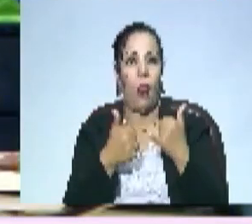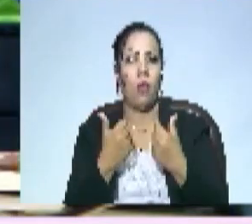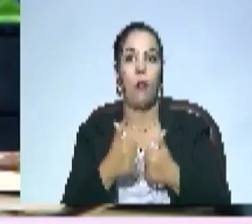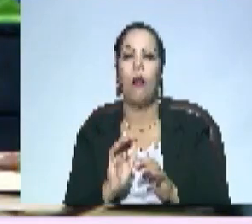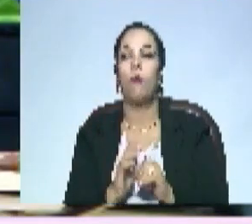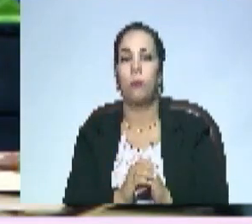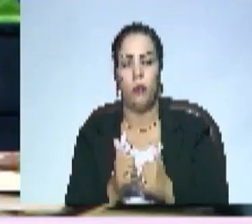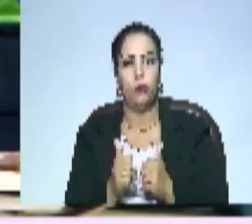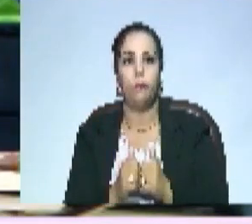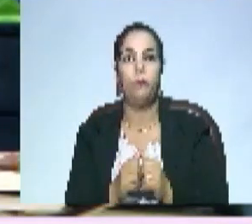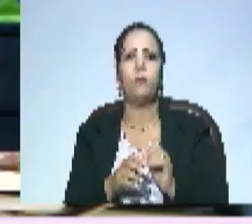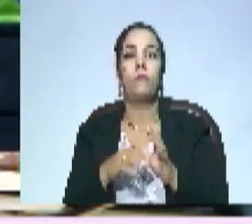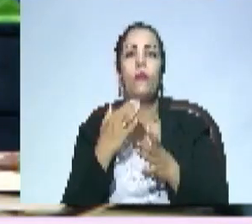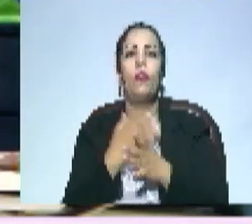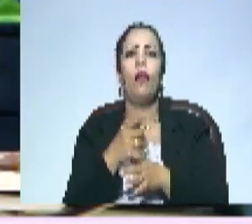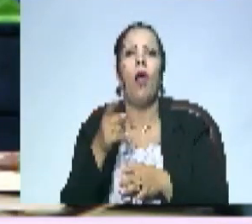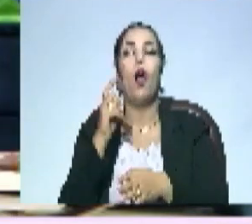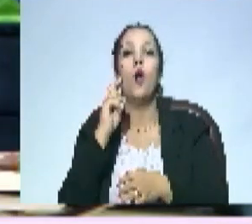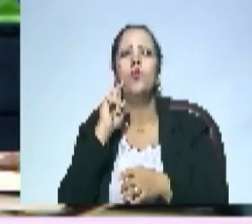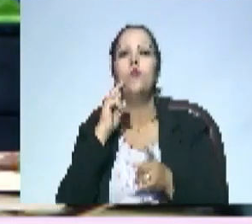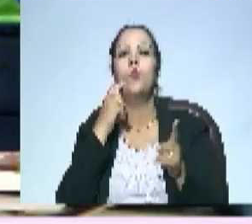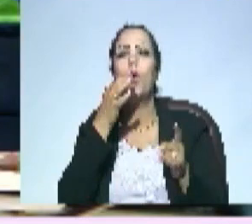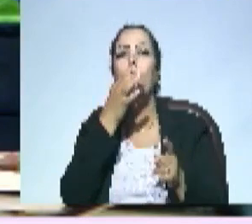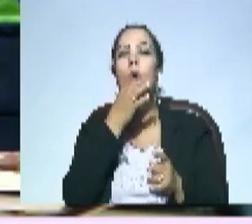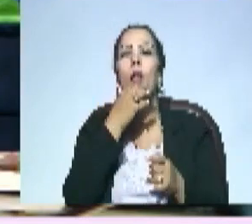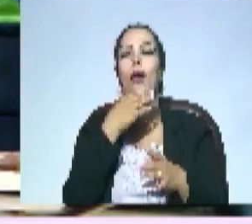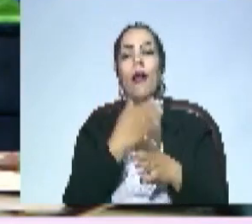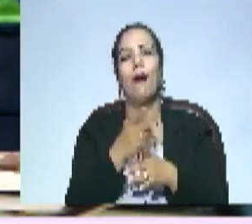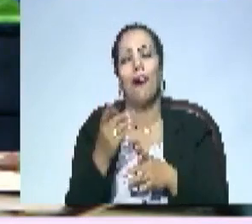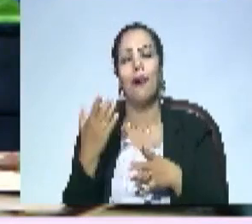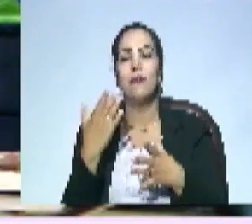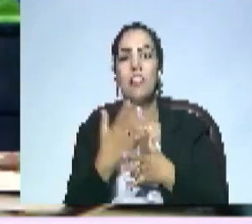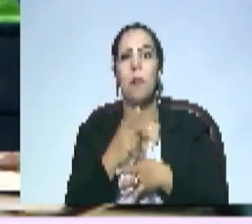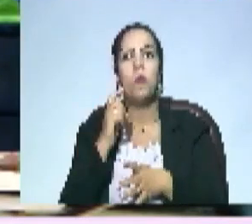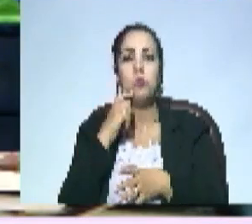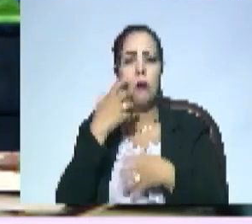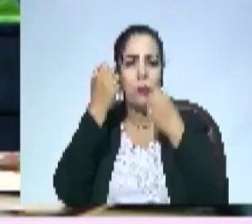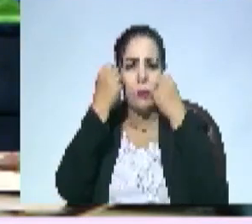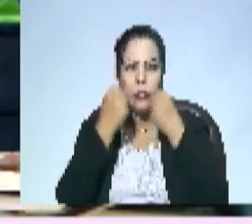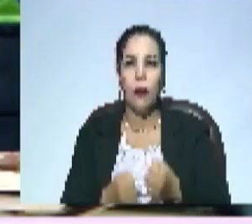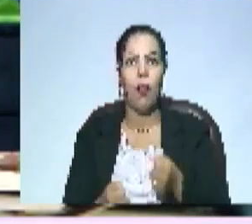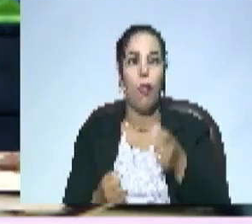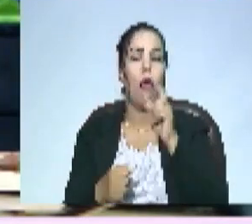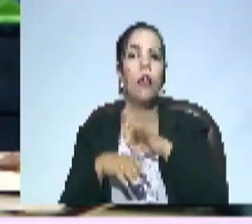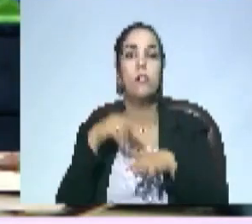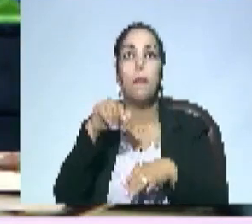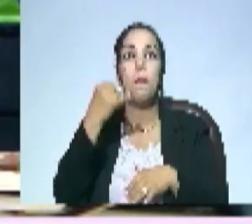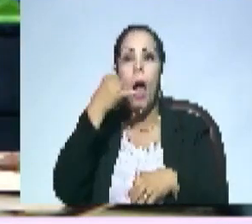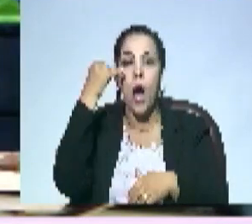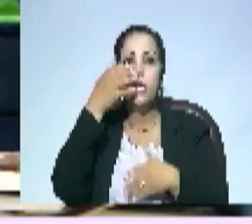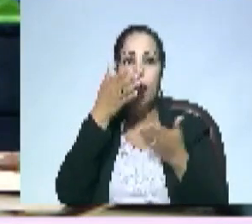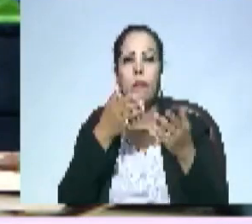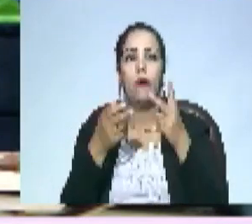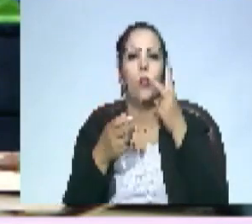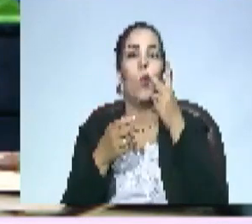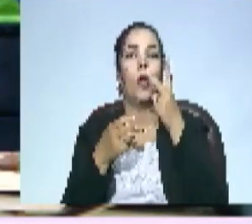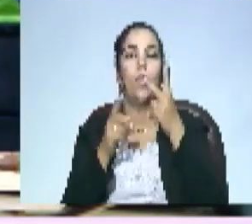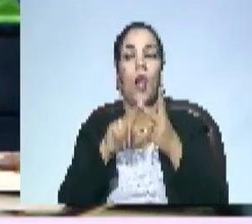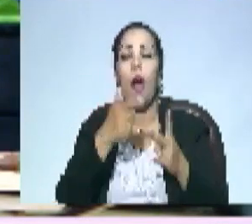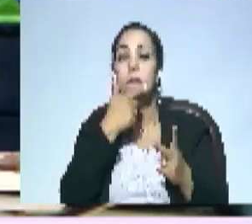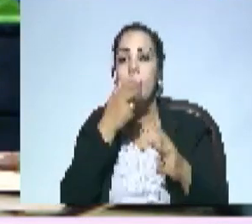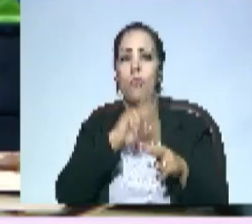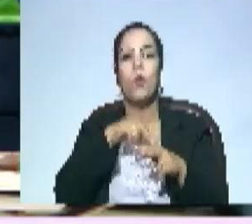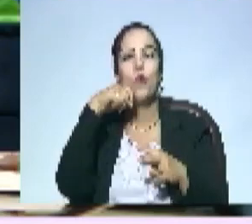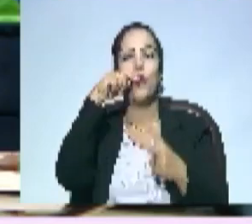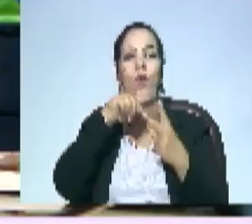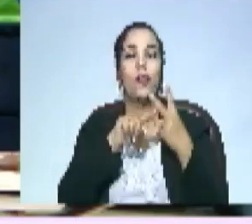يمشي عشان كده مقلل السكر في الكريمه اه انا مش مش عايز سكر كتير لان معانا عسل بقى ومعانا حاجات